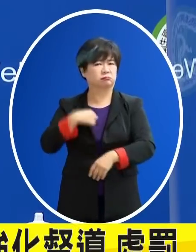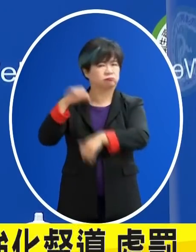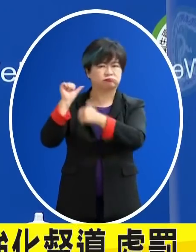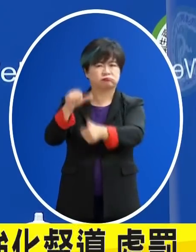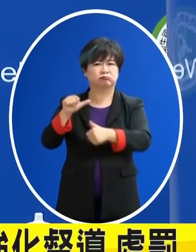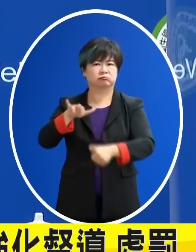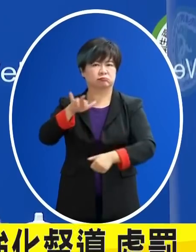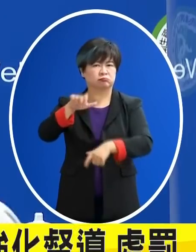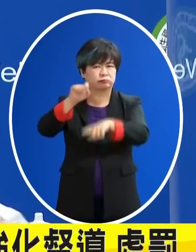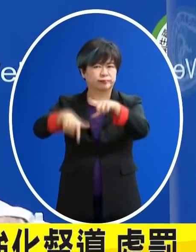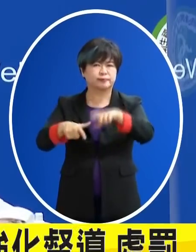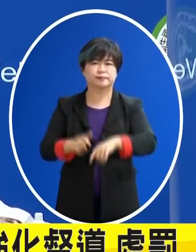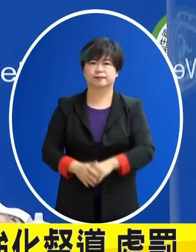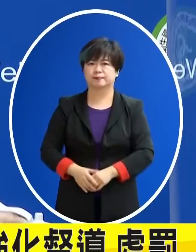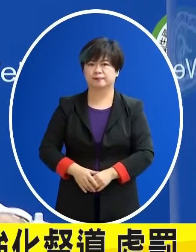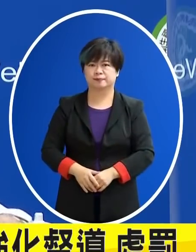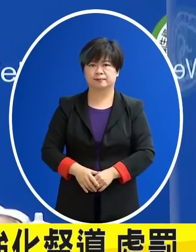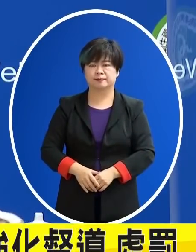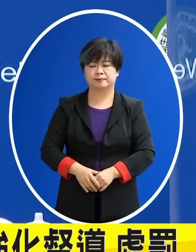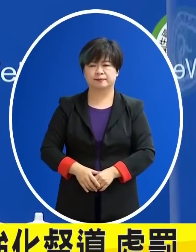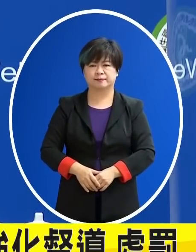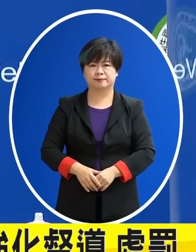空公司。